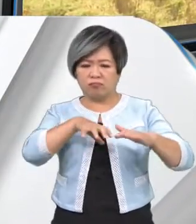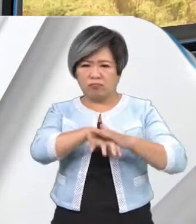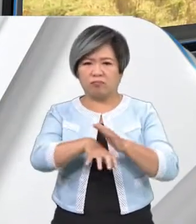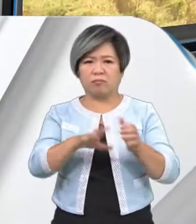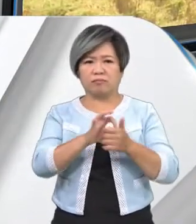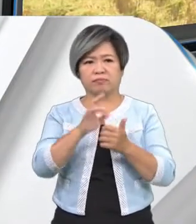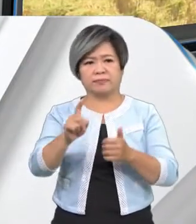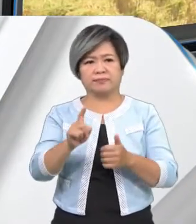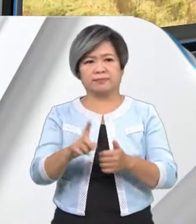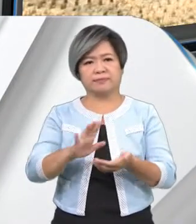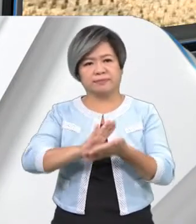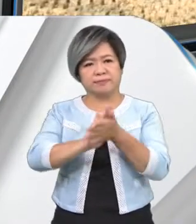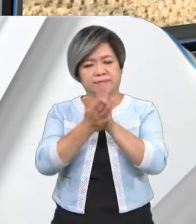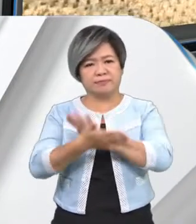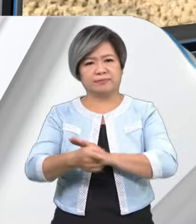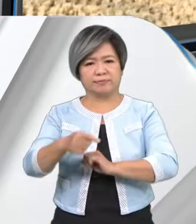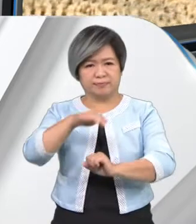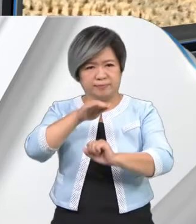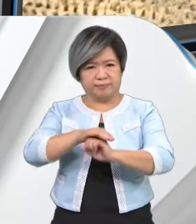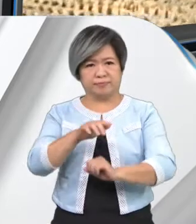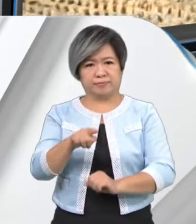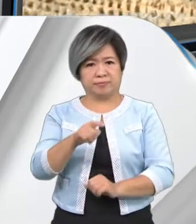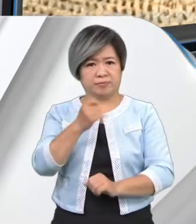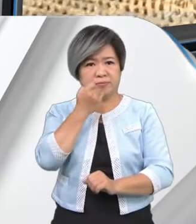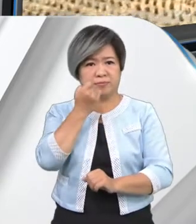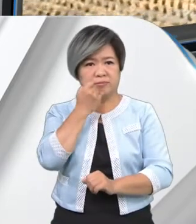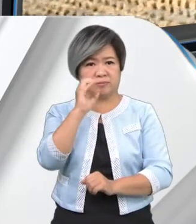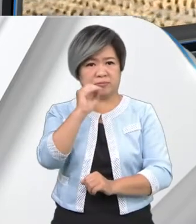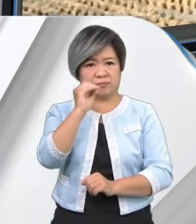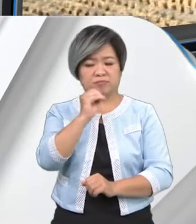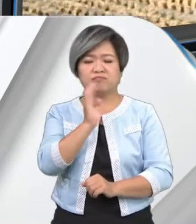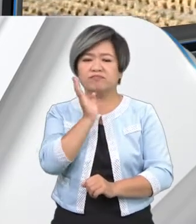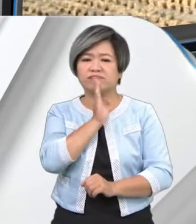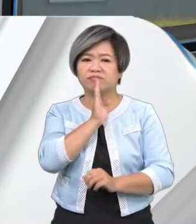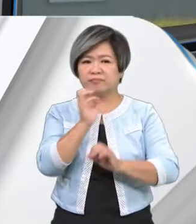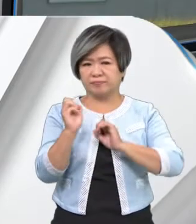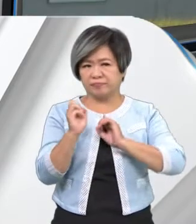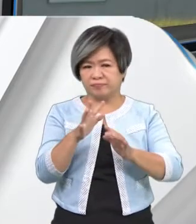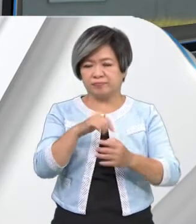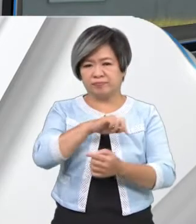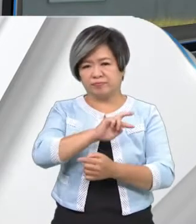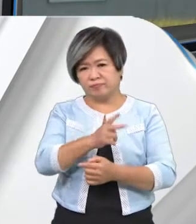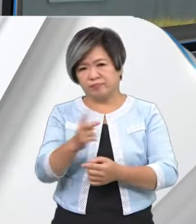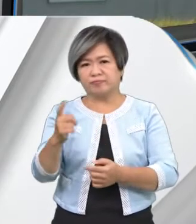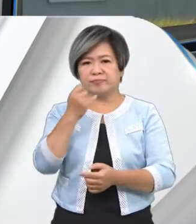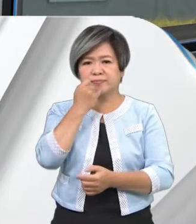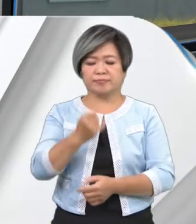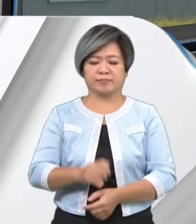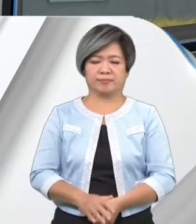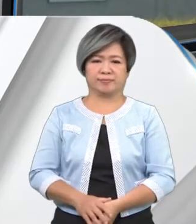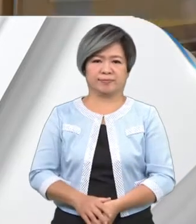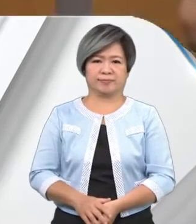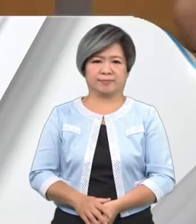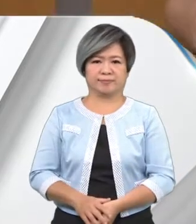切下检讨作物上百哦，来推广零废弃循环农业的方式。